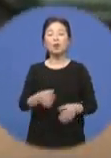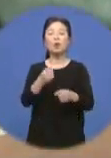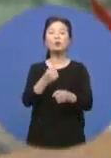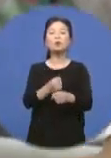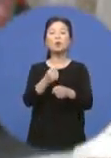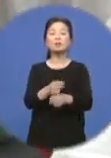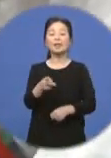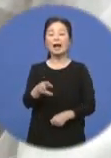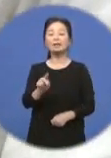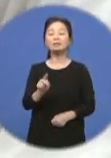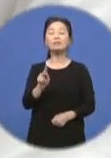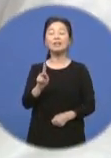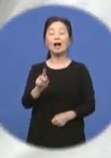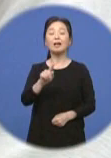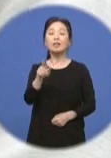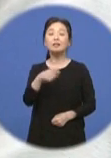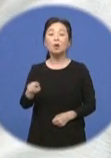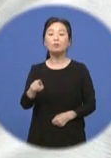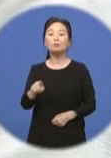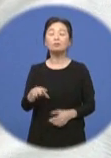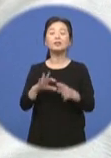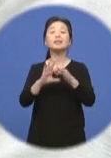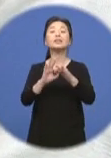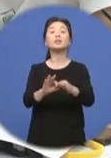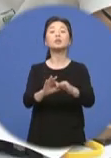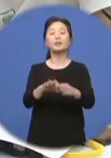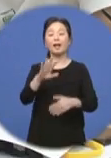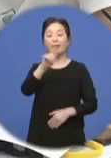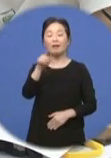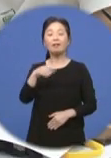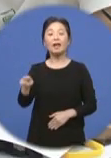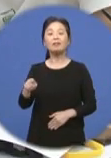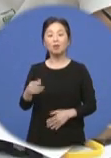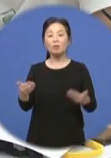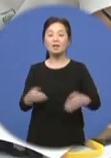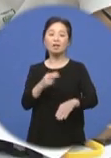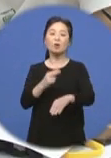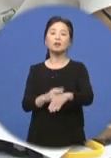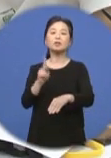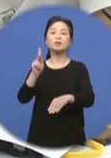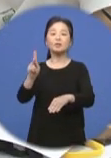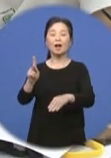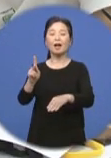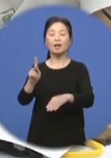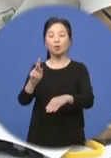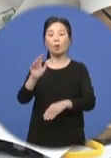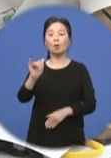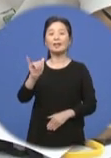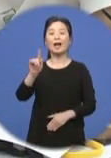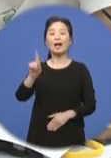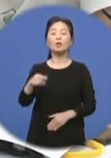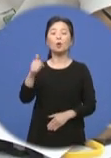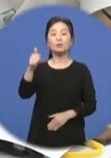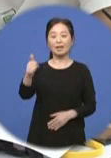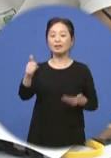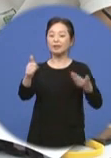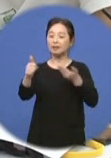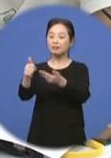的などについて県産業技術政策課の矢野さんに聞きました。